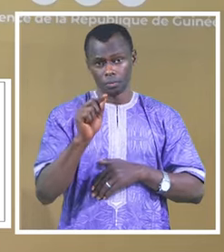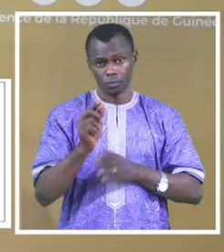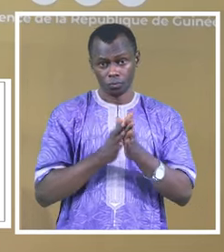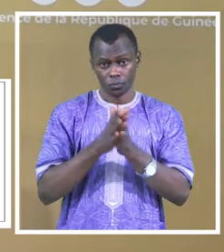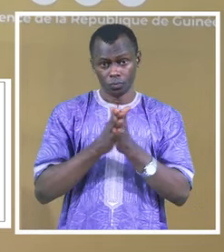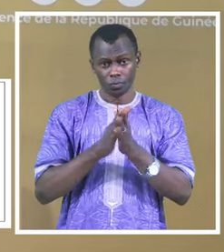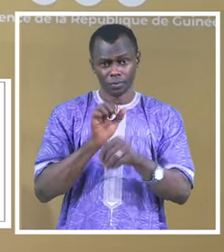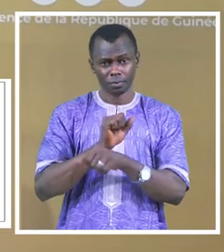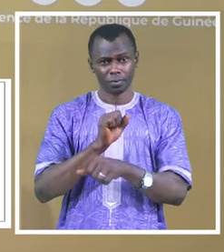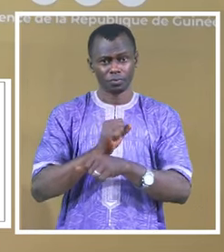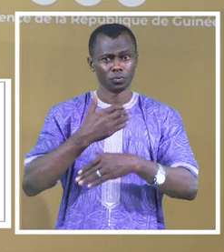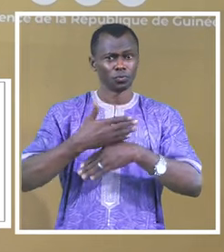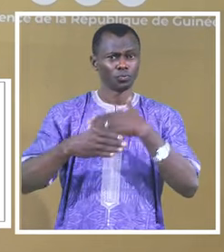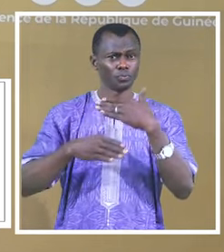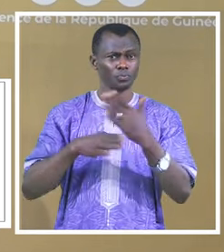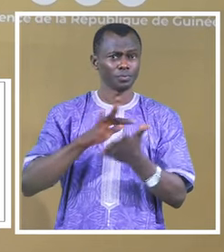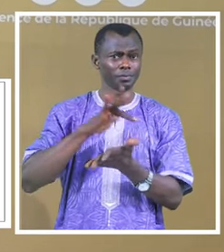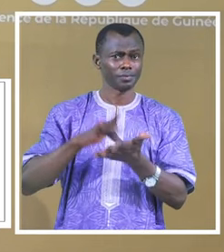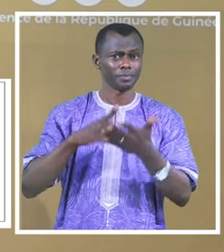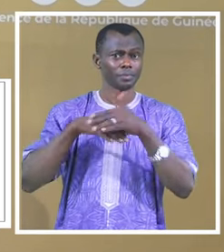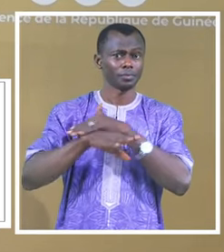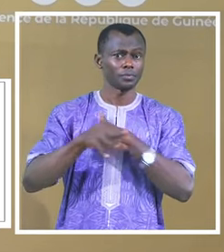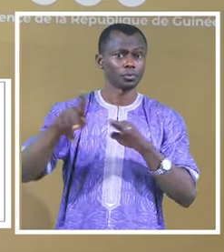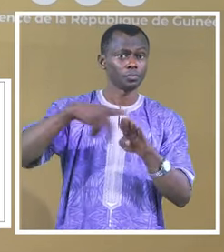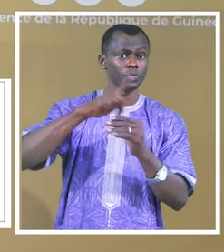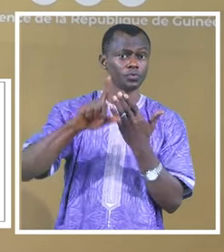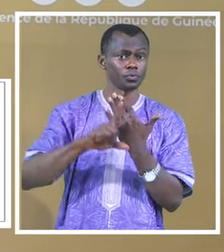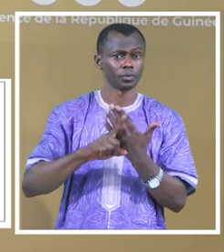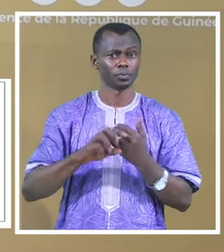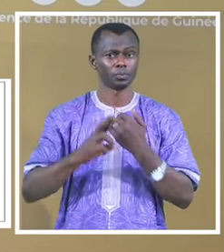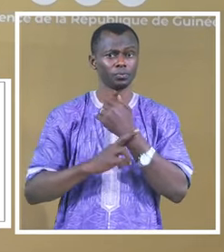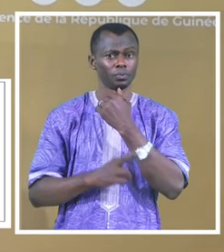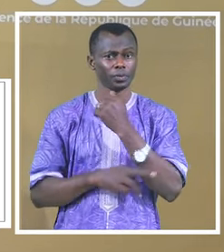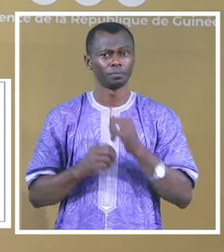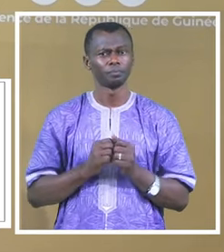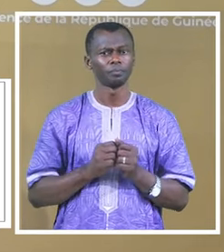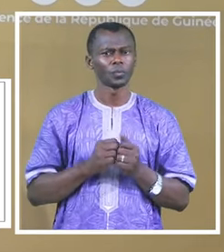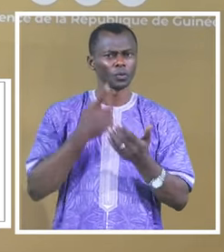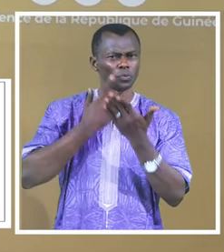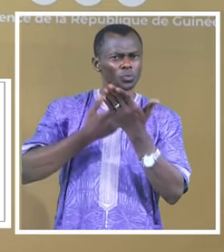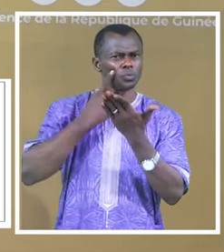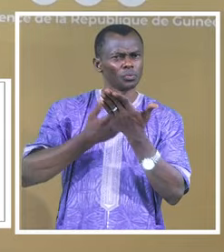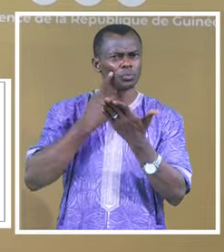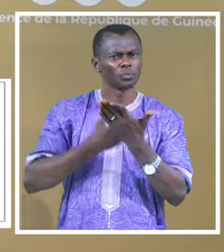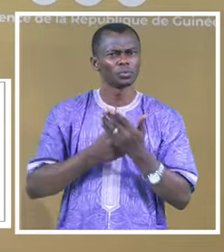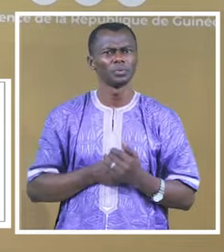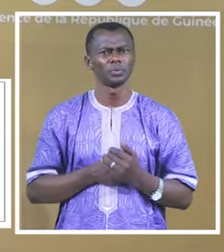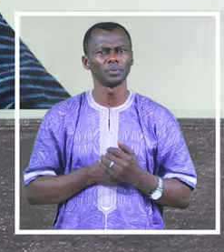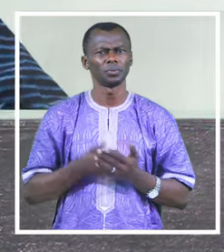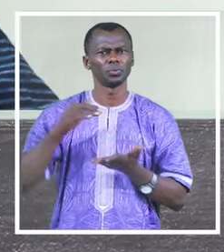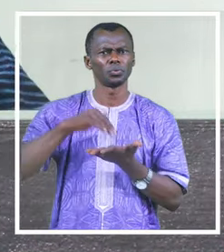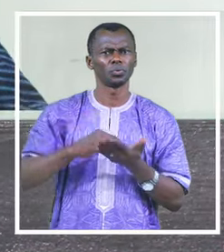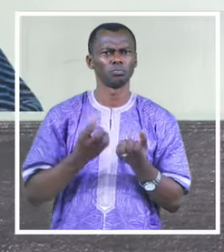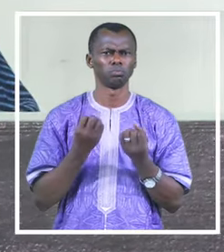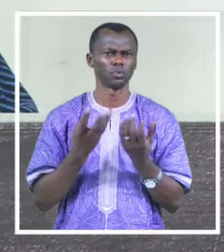délai contractuel soit respecté et que le centre soit livré dans le délai convenu. De présenter la situation